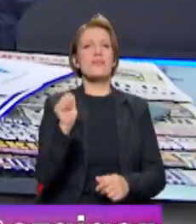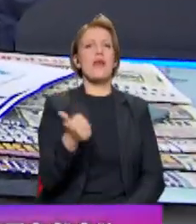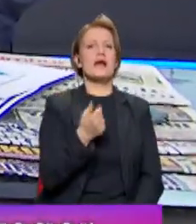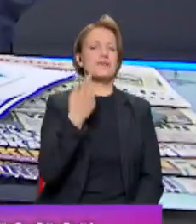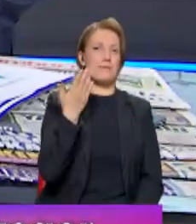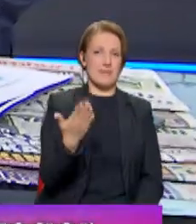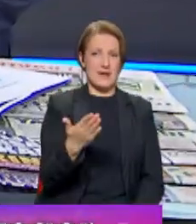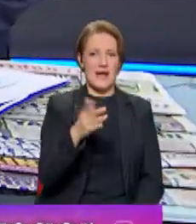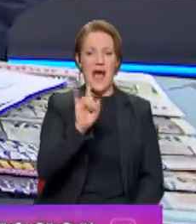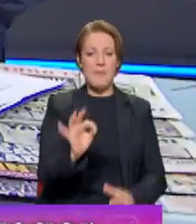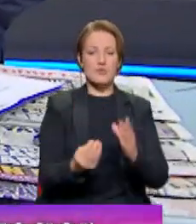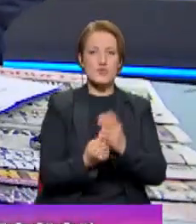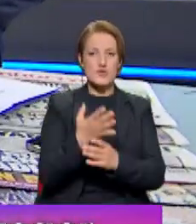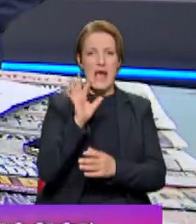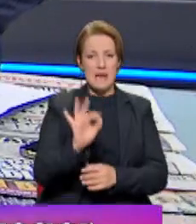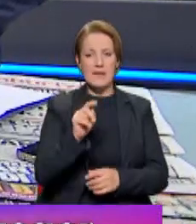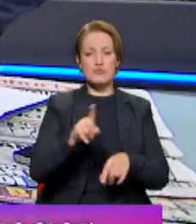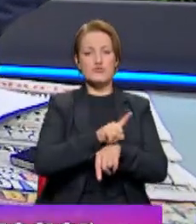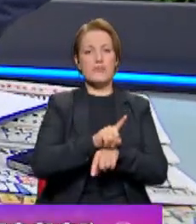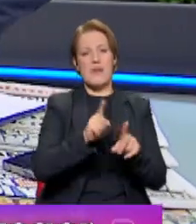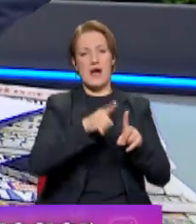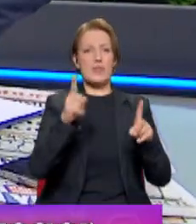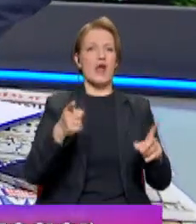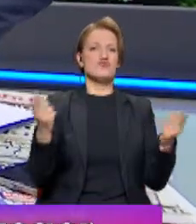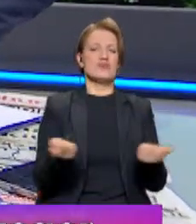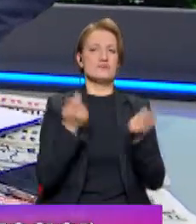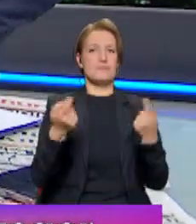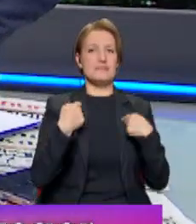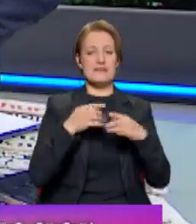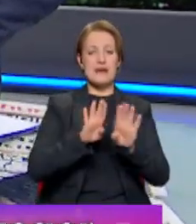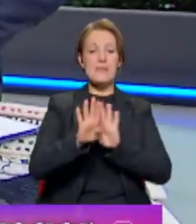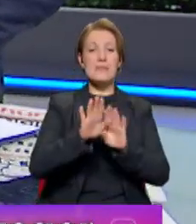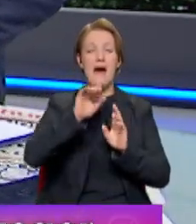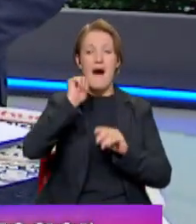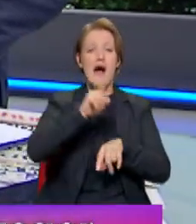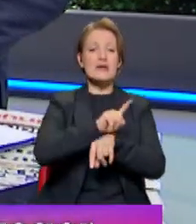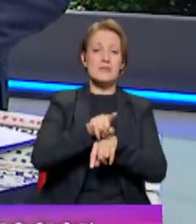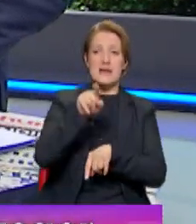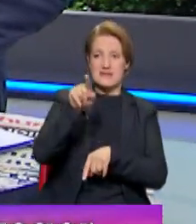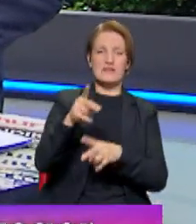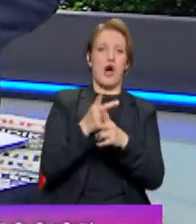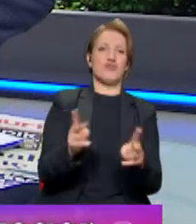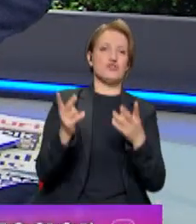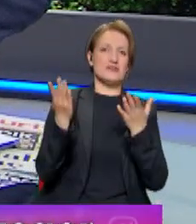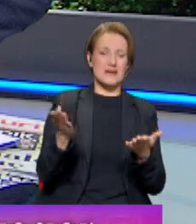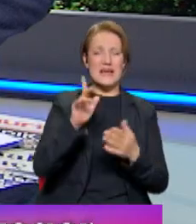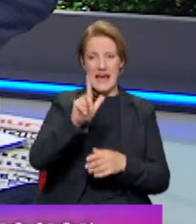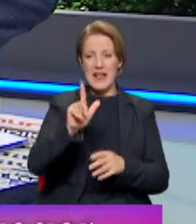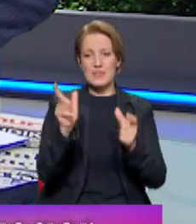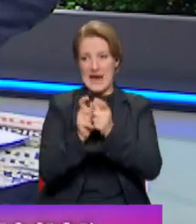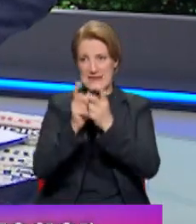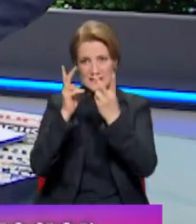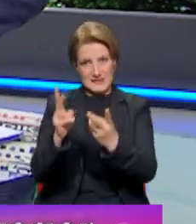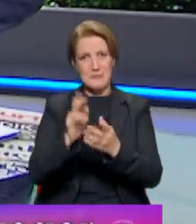hem kurucusu Hem bu zamana kadar ki çalışmaları Dolayısıyla Bizim kapımız size her zaman açık Selçuk Bey Liman olduğu gerek derneğinize